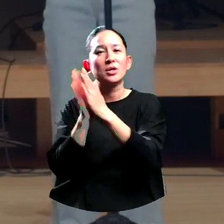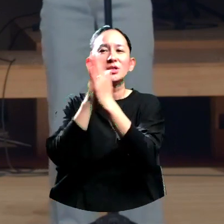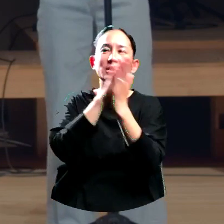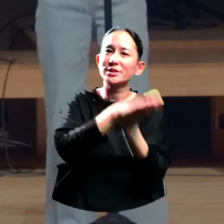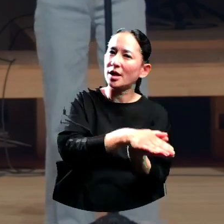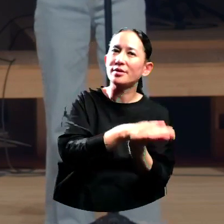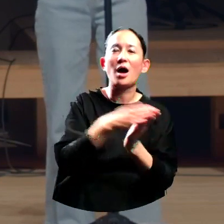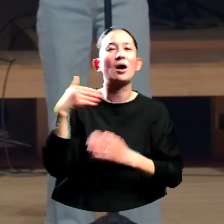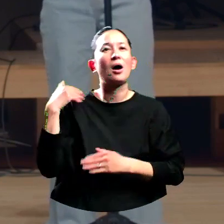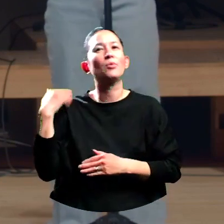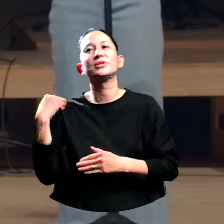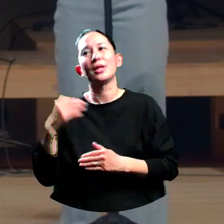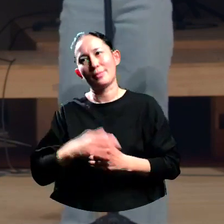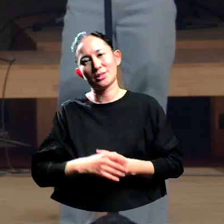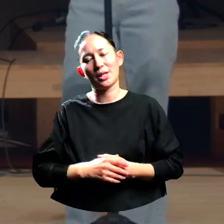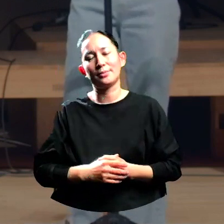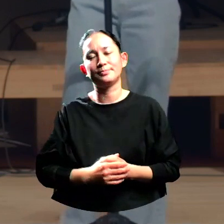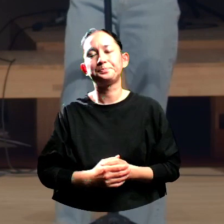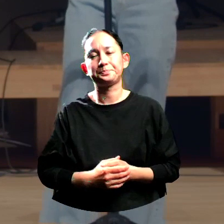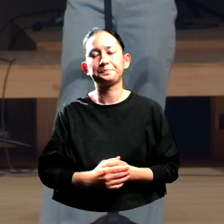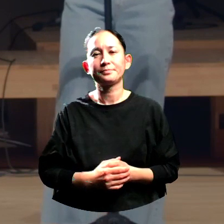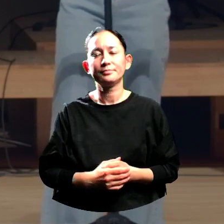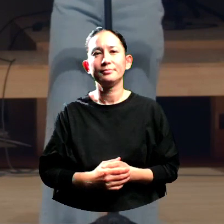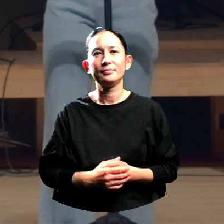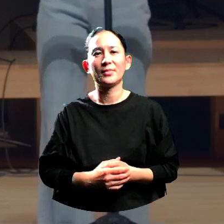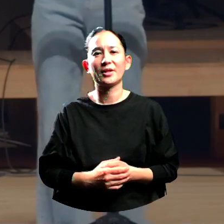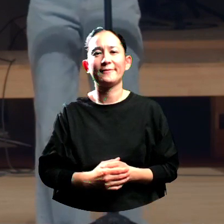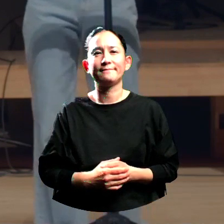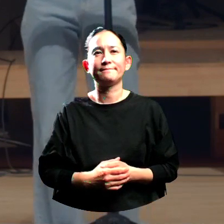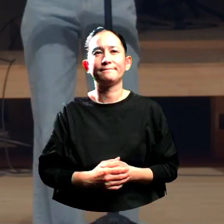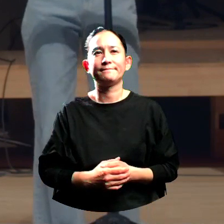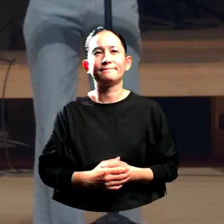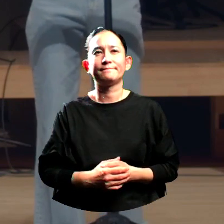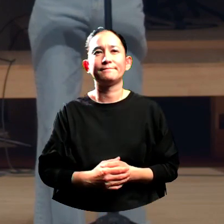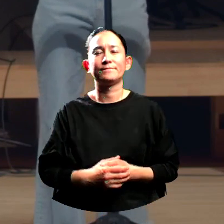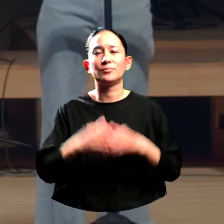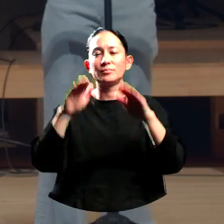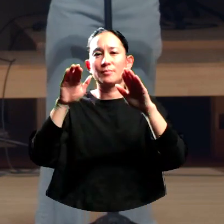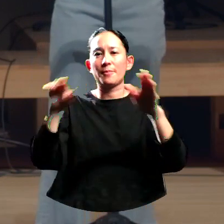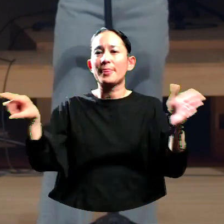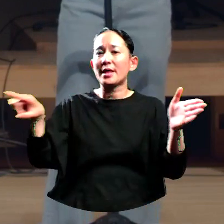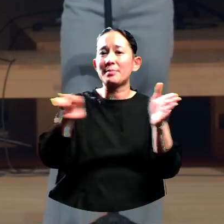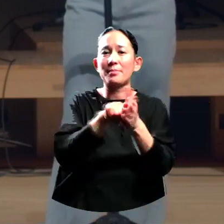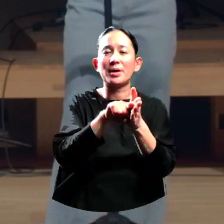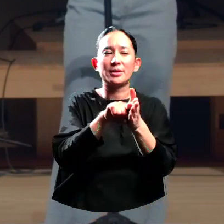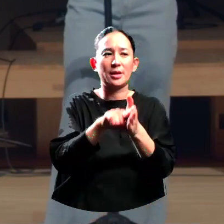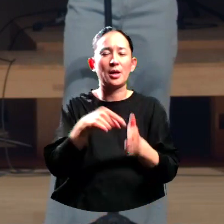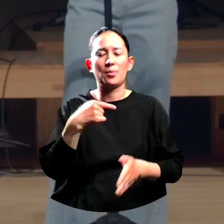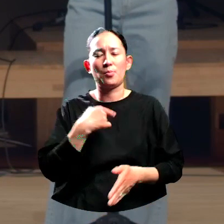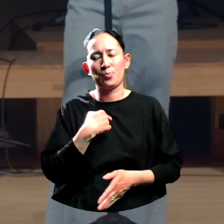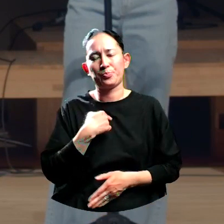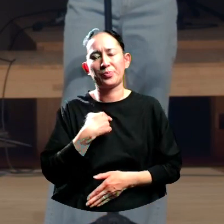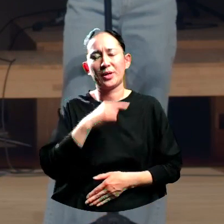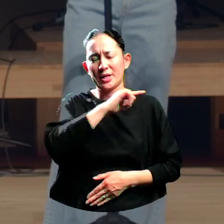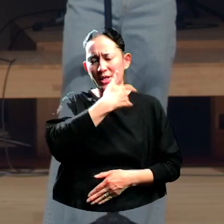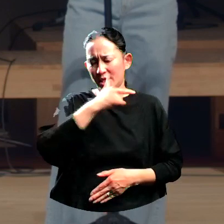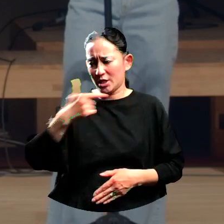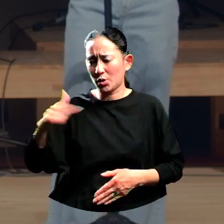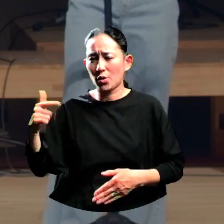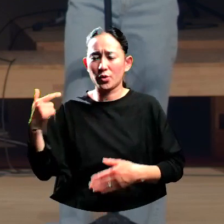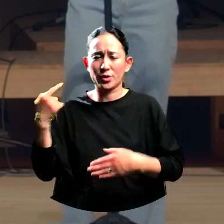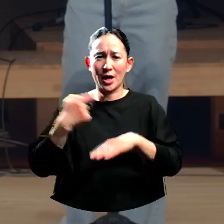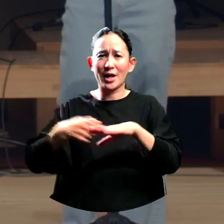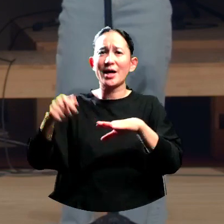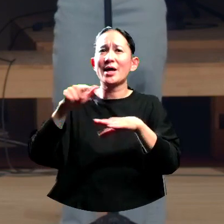lost my sight or I could have fainted and drowned. 今まで僕にいろんな怪我、骨折僕多いんですけど、